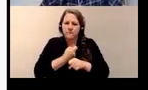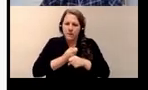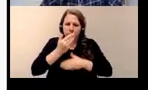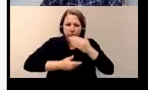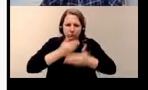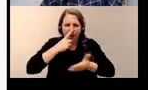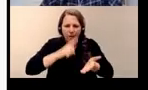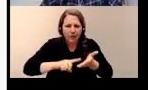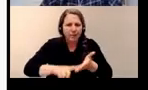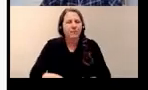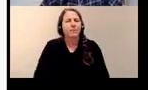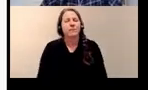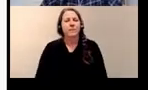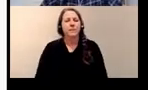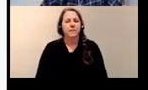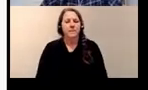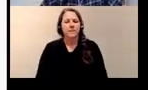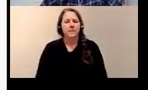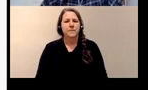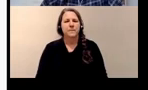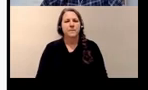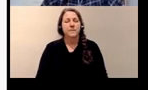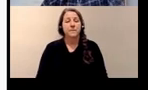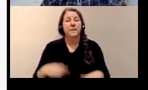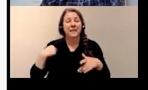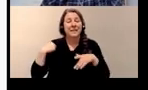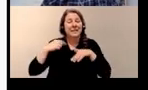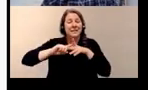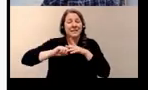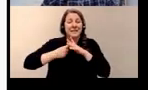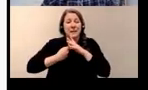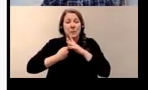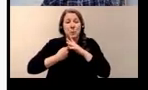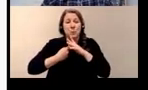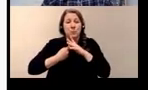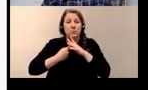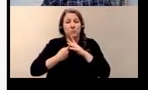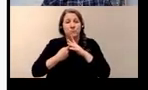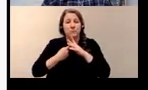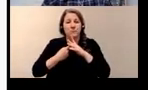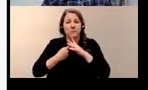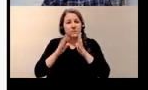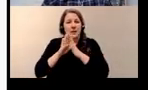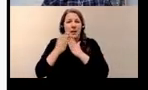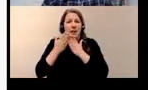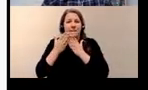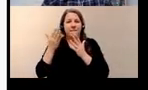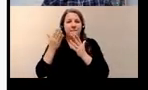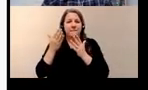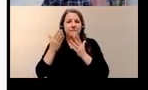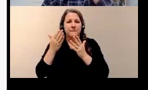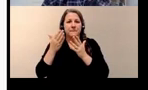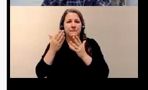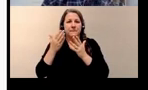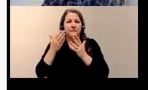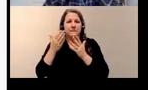enquête. Donc, le point de départ, hein, et vous avez vu un livre qui a circulé dans les 15